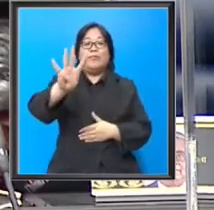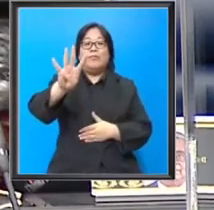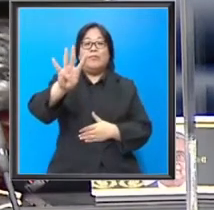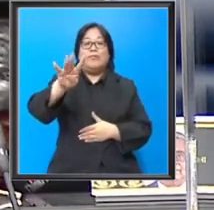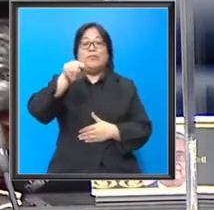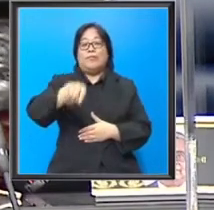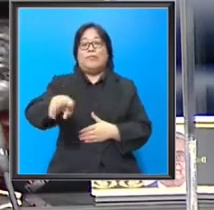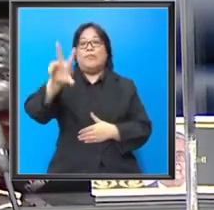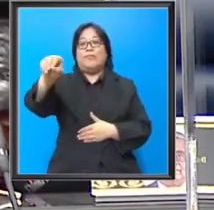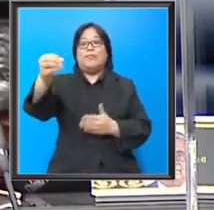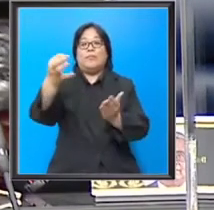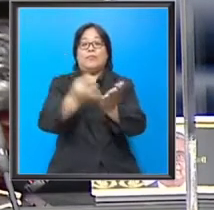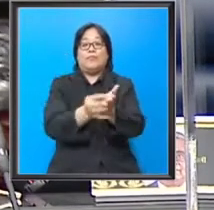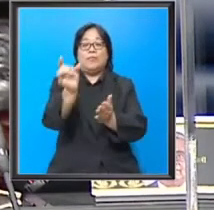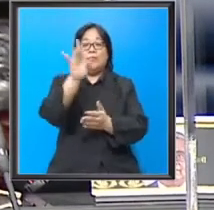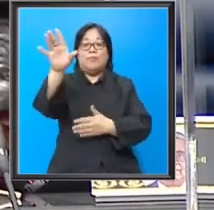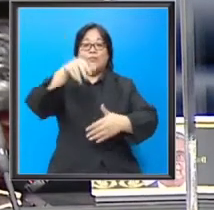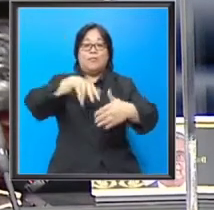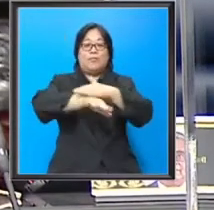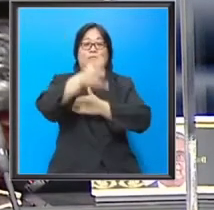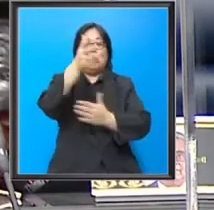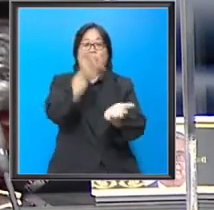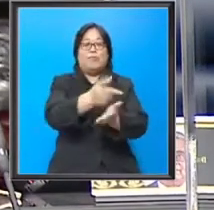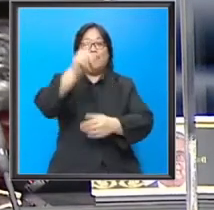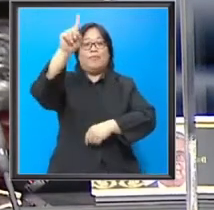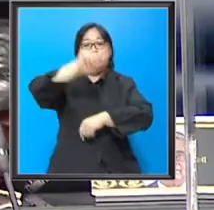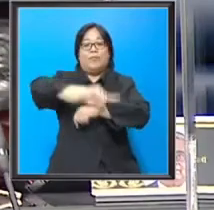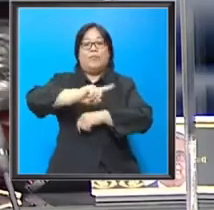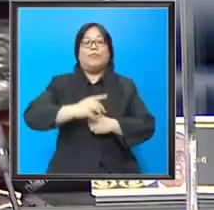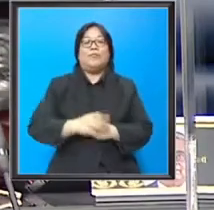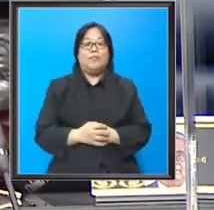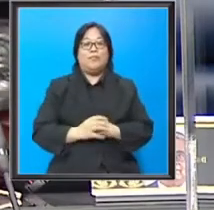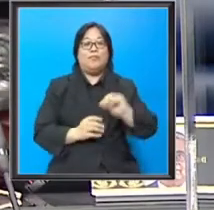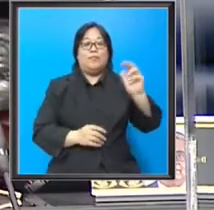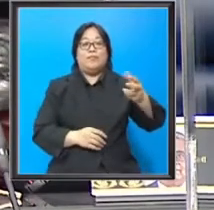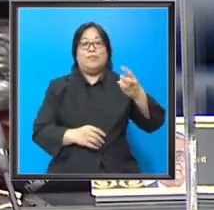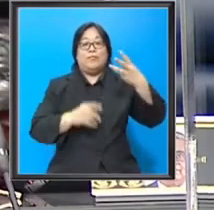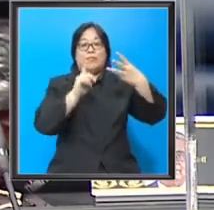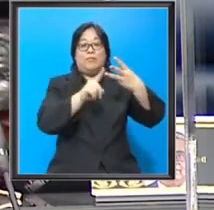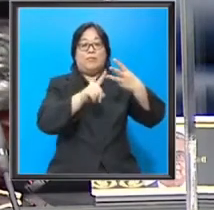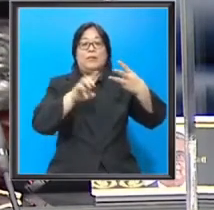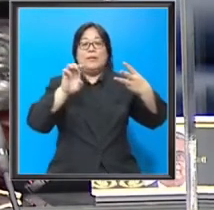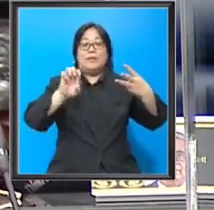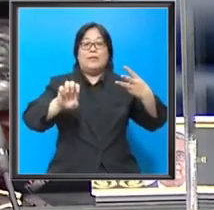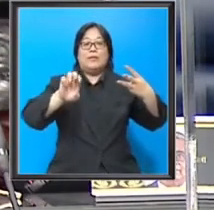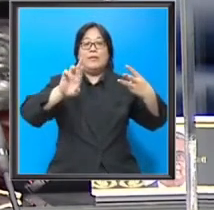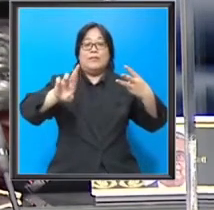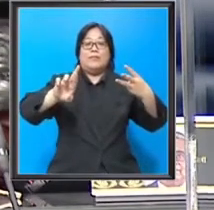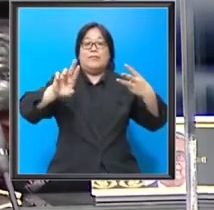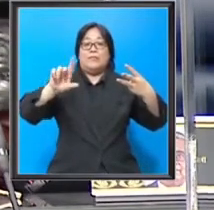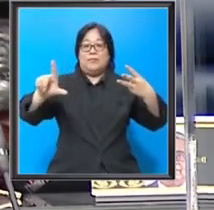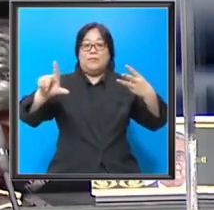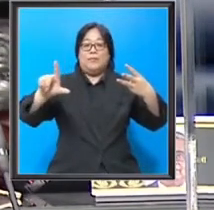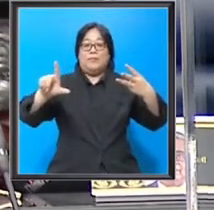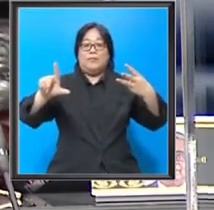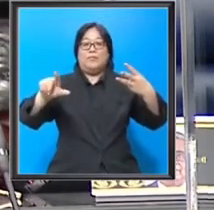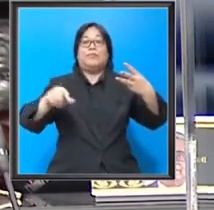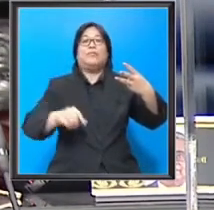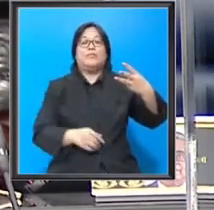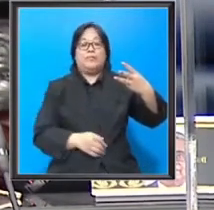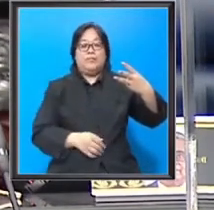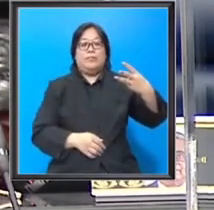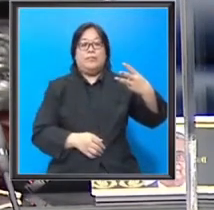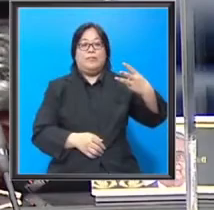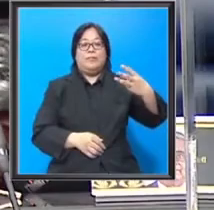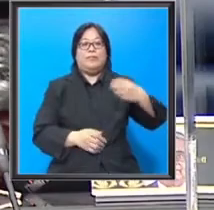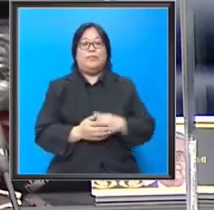G4 tinggi 30cm sekali masuk bagi satu hari yang ketiga nyala Express Link expressway lingse